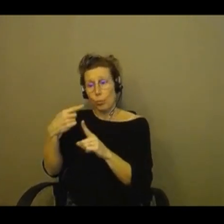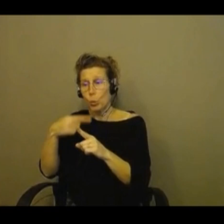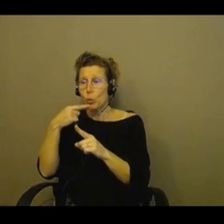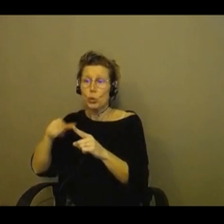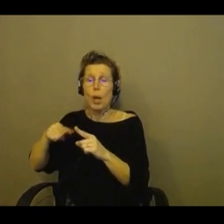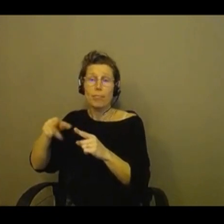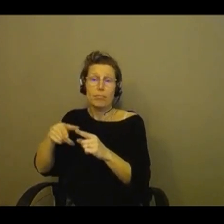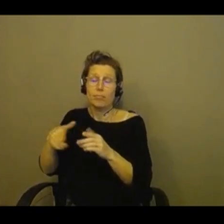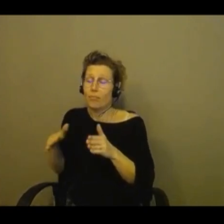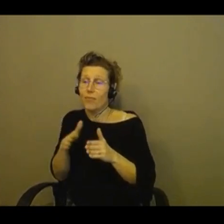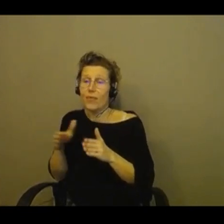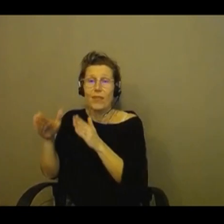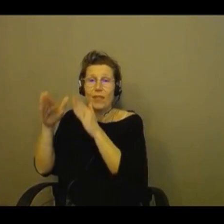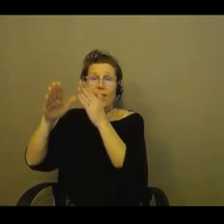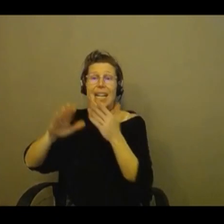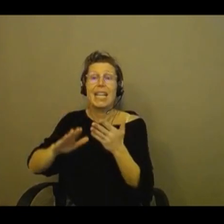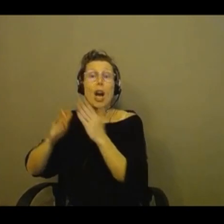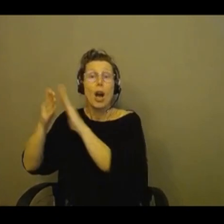sont accessibles et